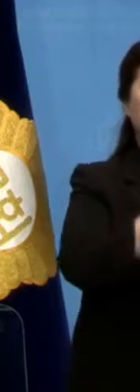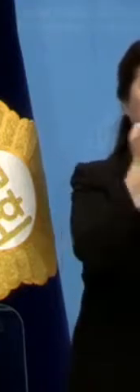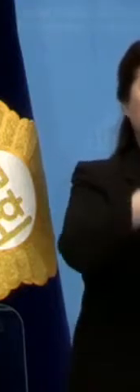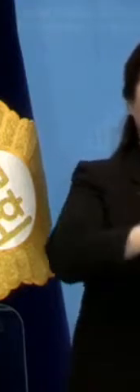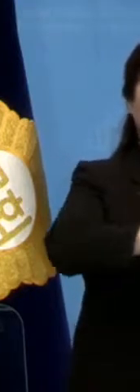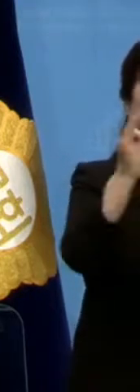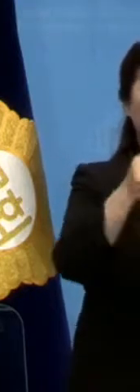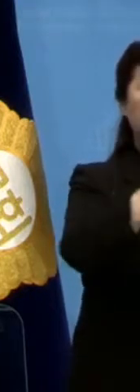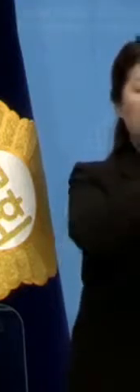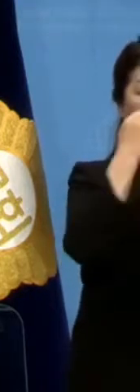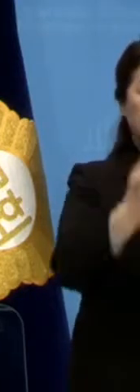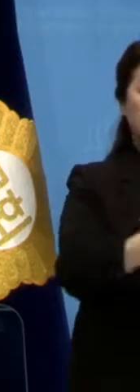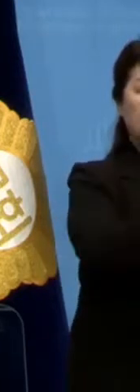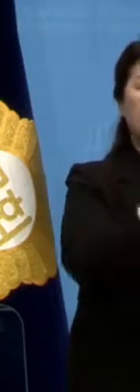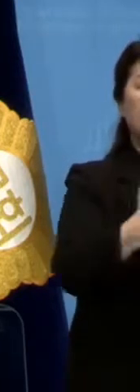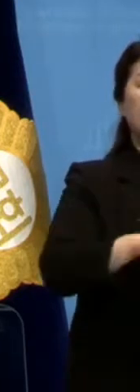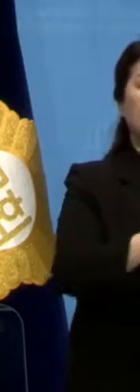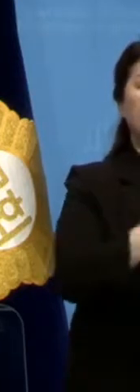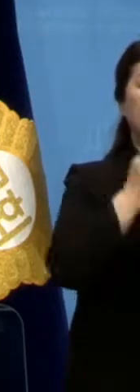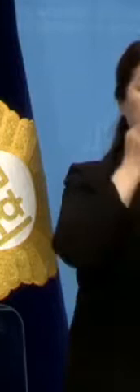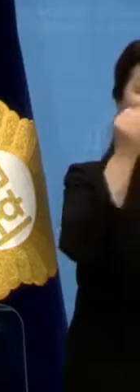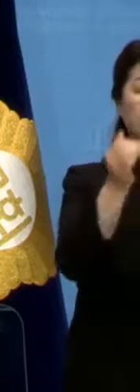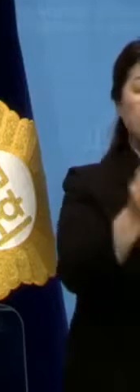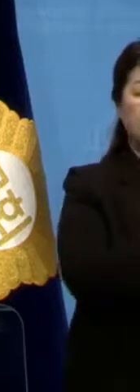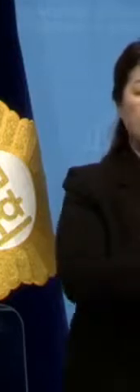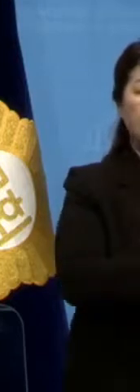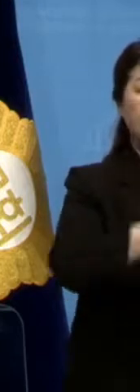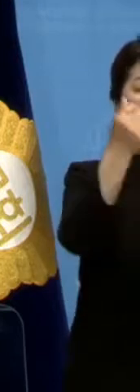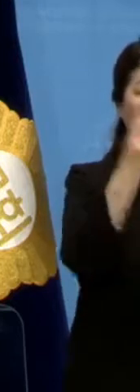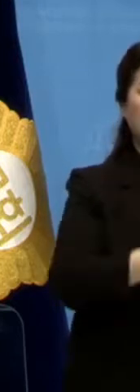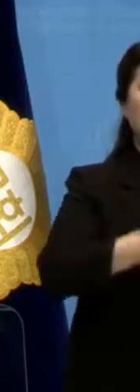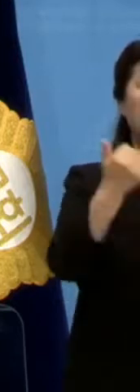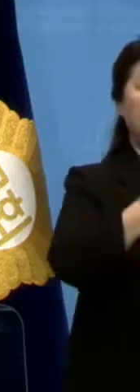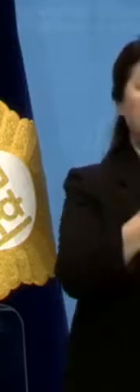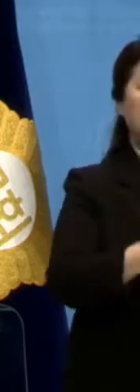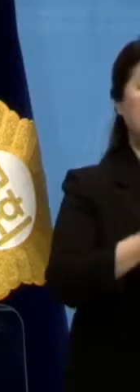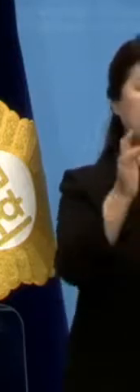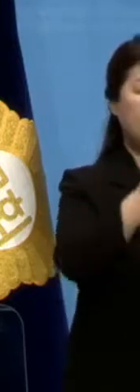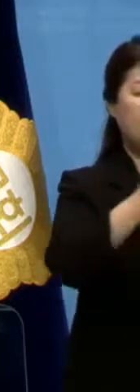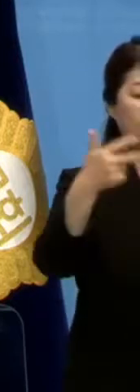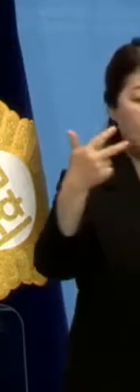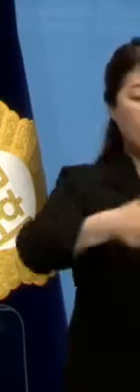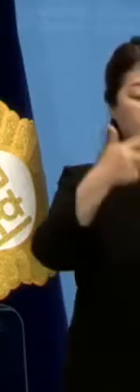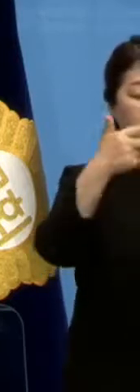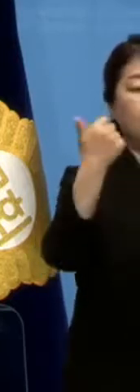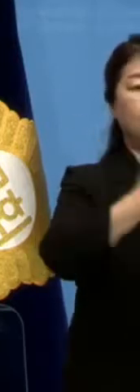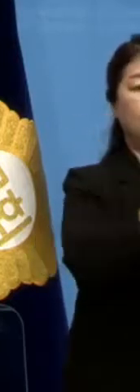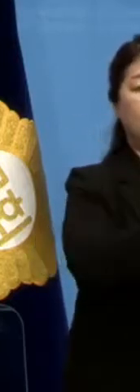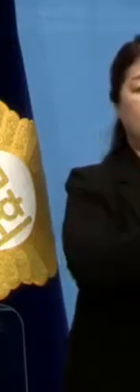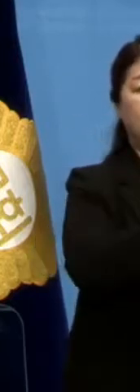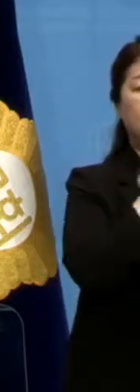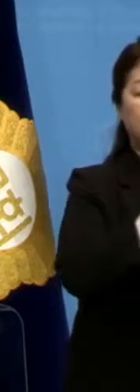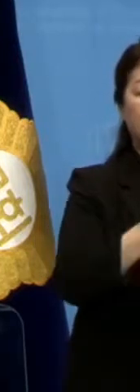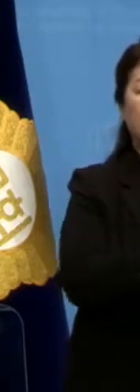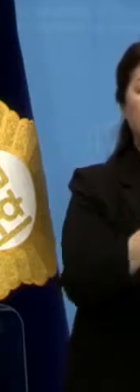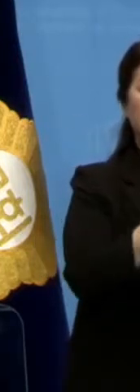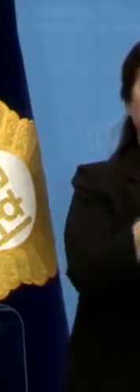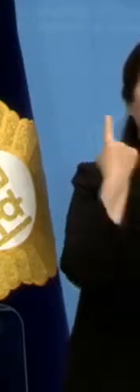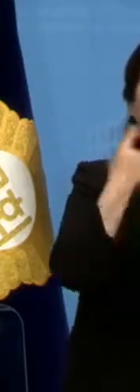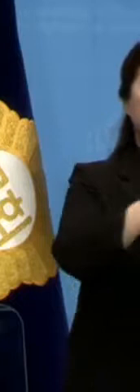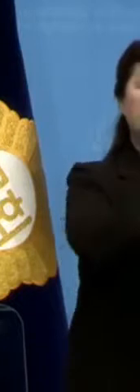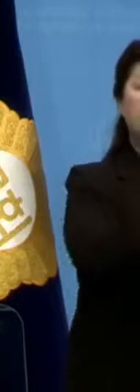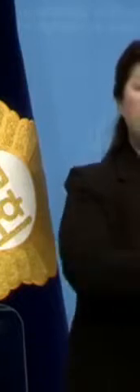위해 노력해왔습니다. 수차례에 걸친 회의 및 비대면 토론회를 진행했고 당초 지난해